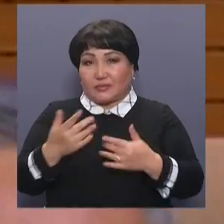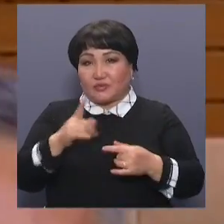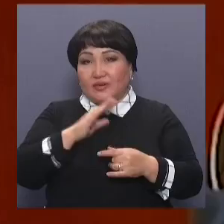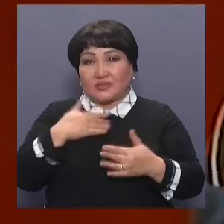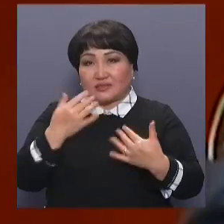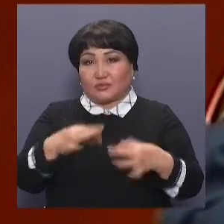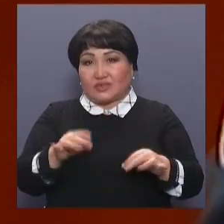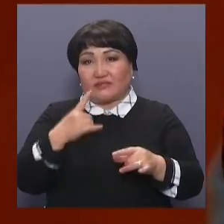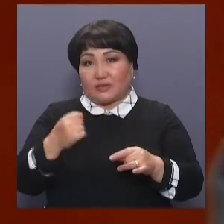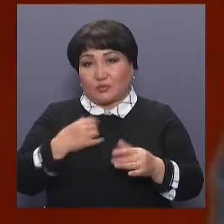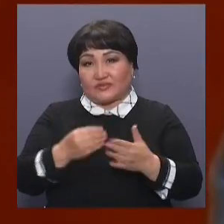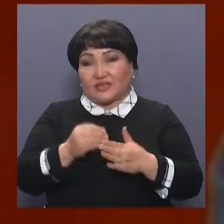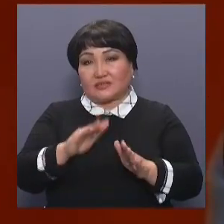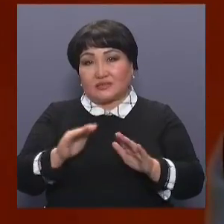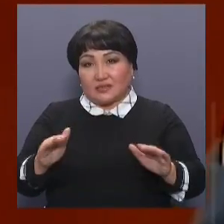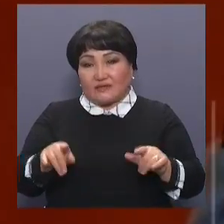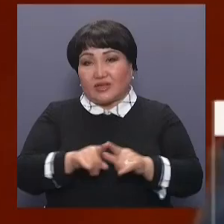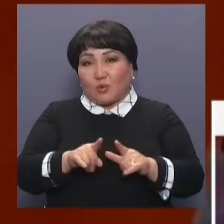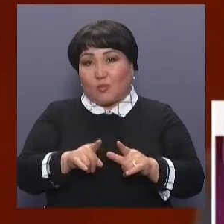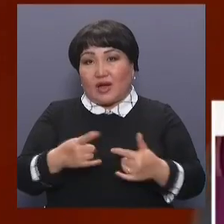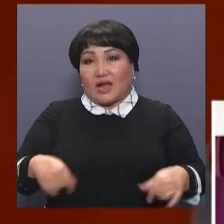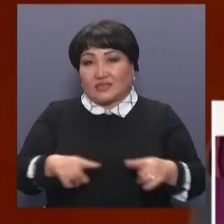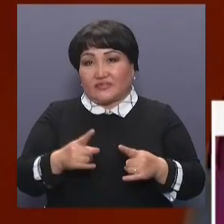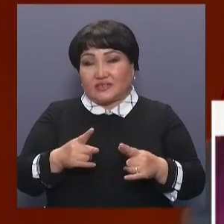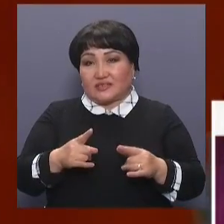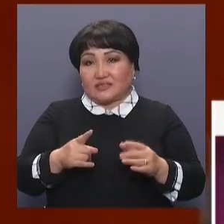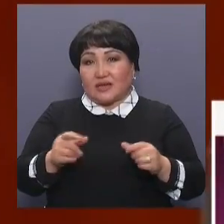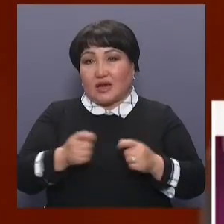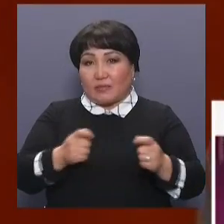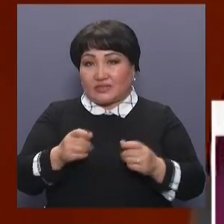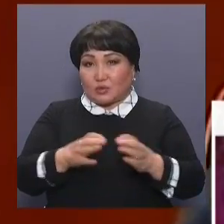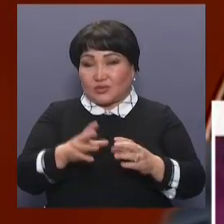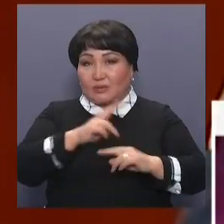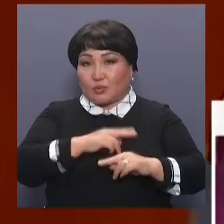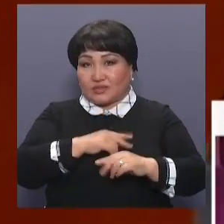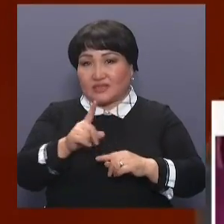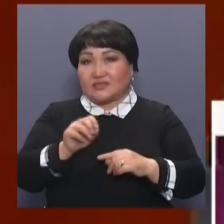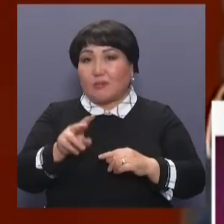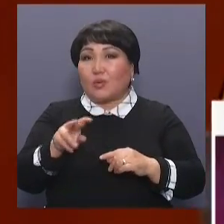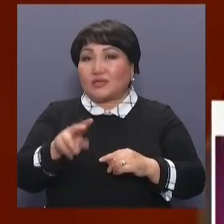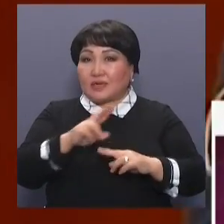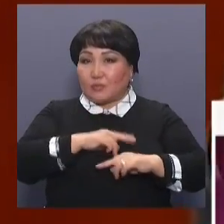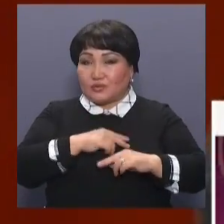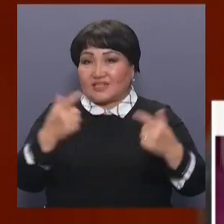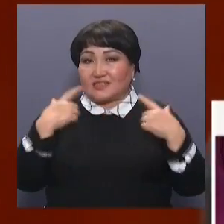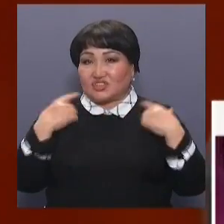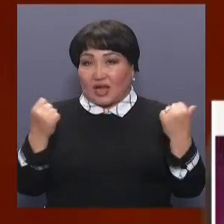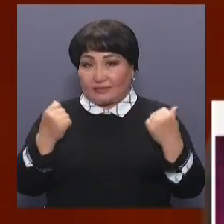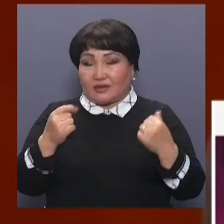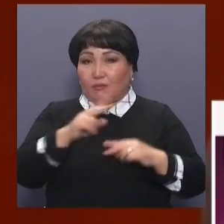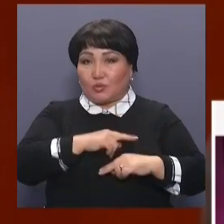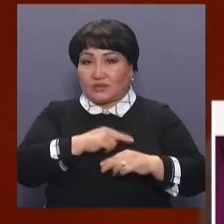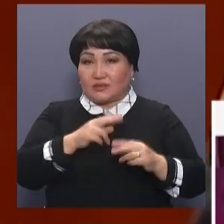армию. Вот в таком коллективе, если командир роты работает, замполит работает, сержант работает, проблем с дисциплиной